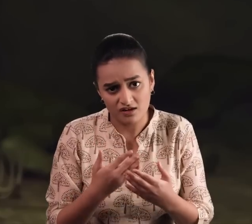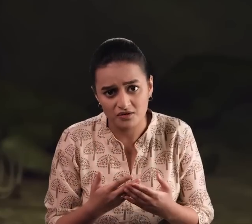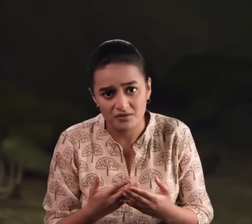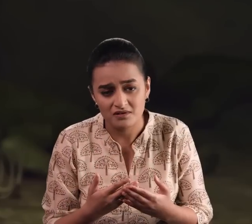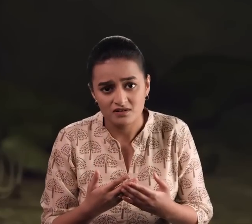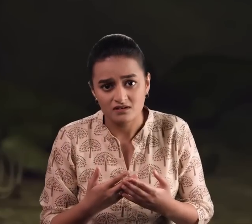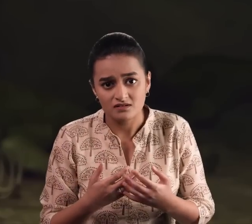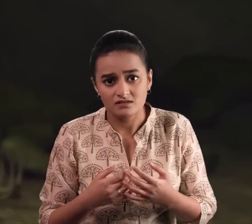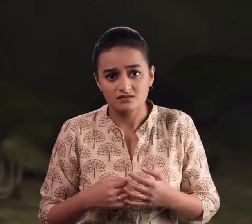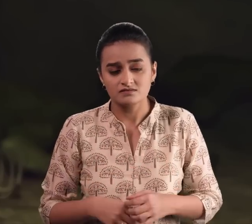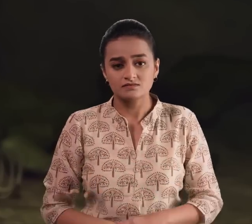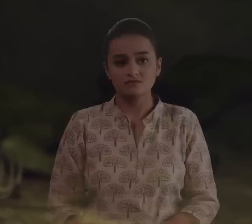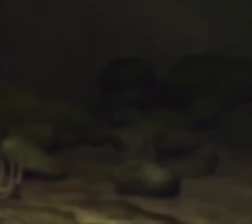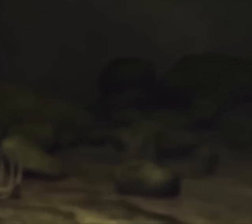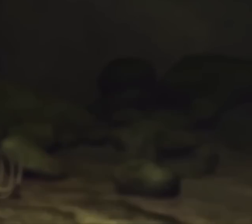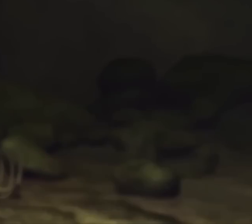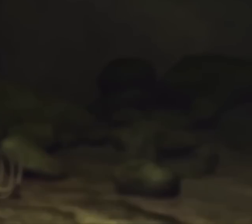धन्यवाद।